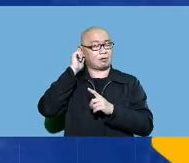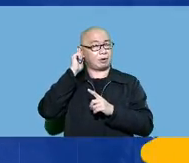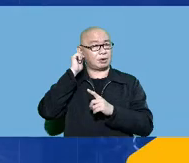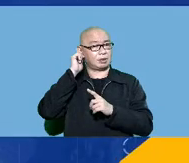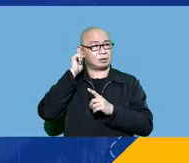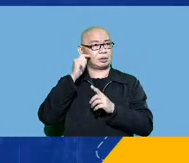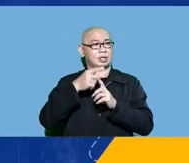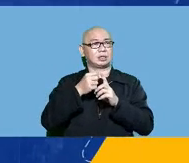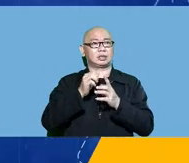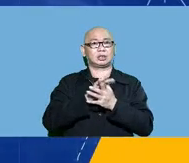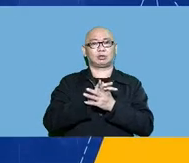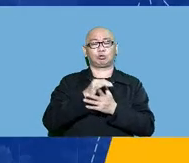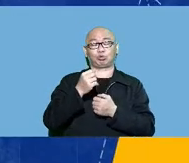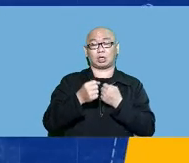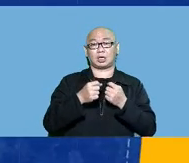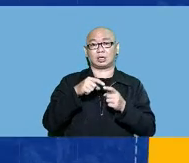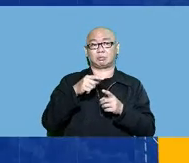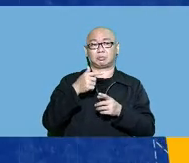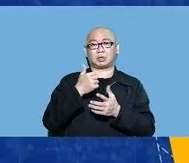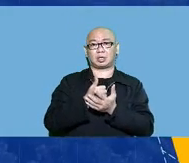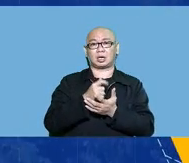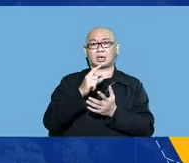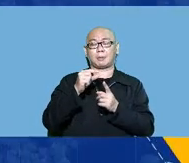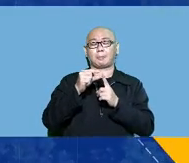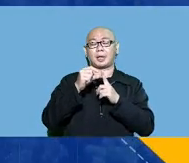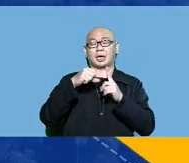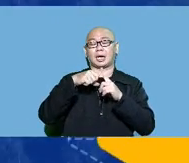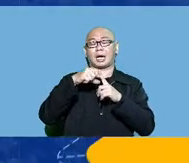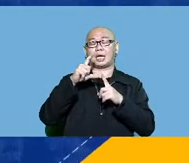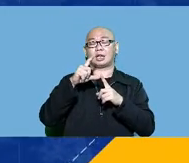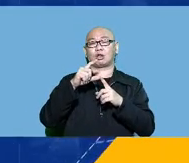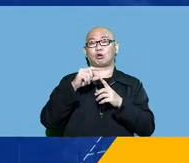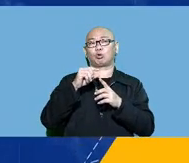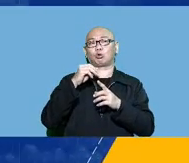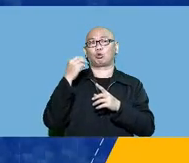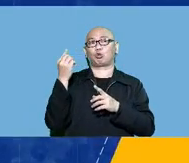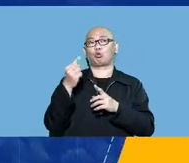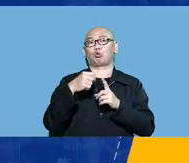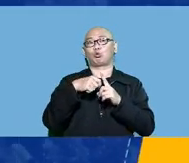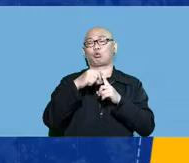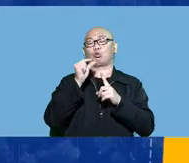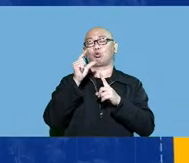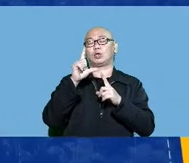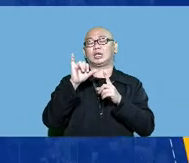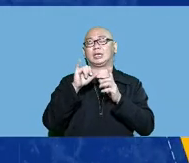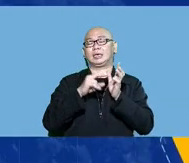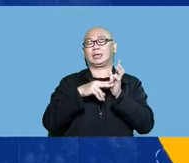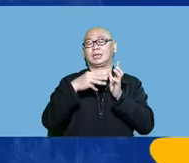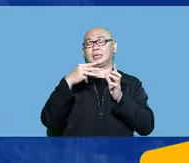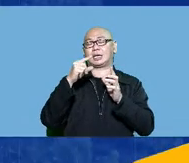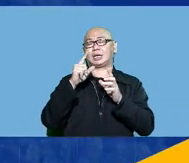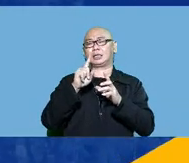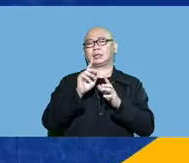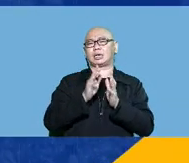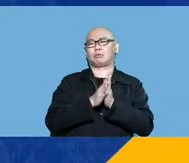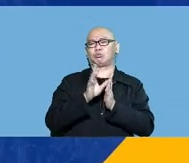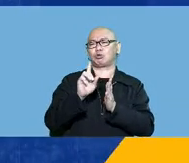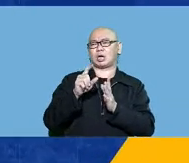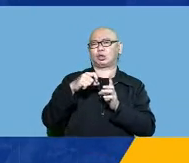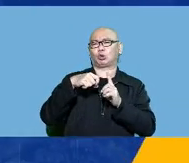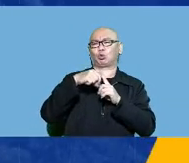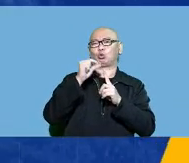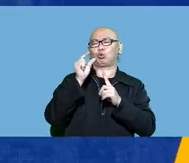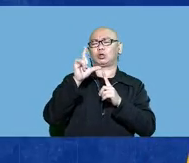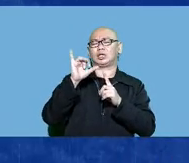usaha, ini yang paling menarik, ada PKL kuliner dan PKL non-kuliner. Dan PKL kuliner inilah adalah